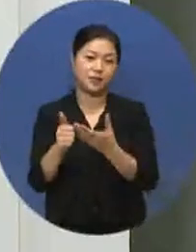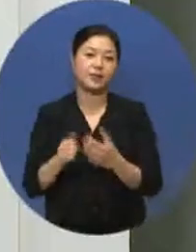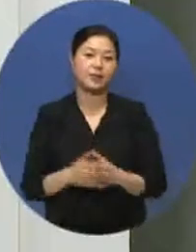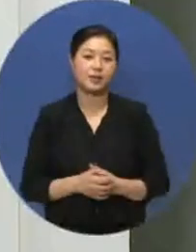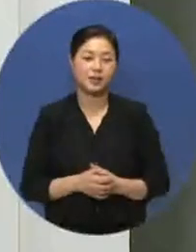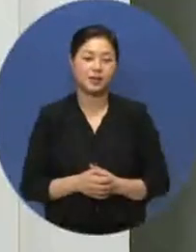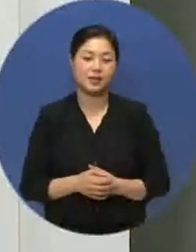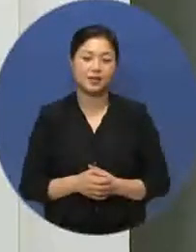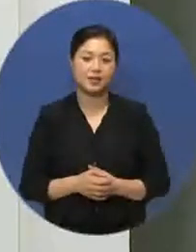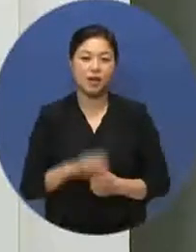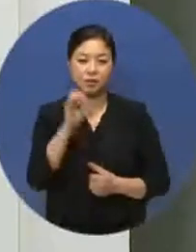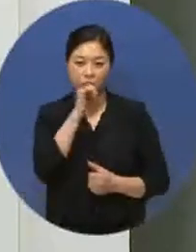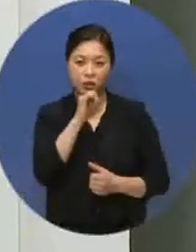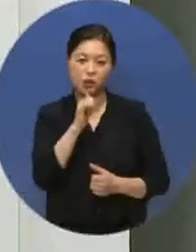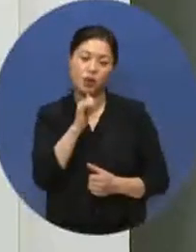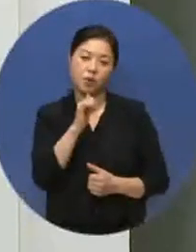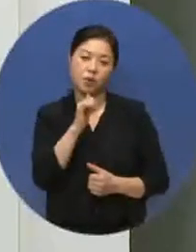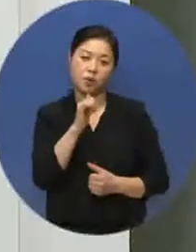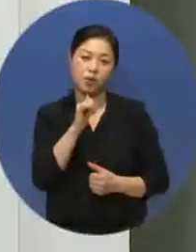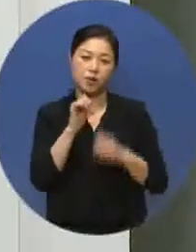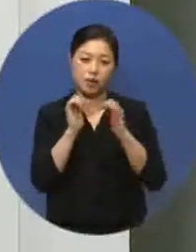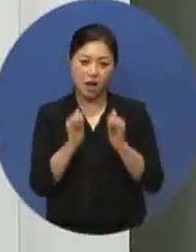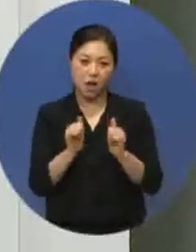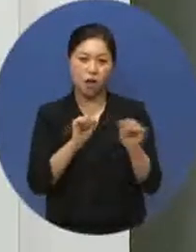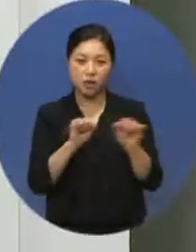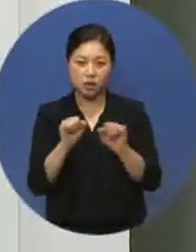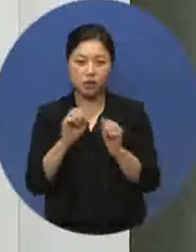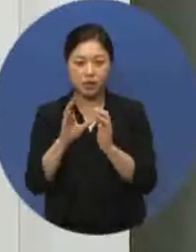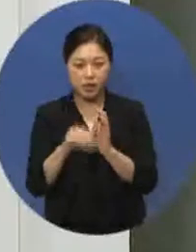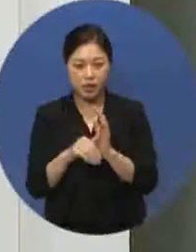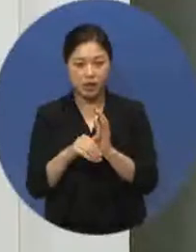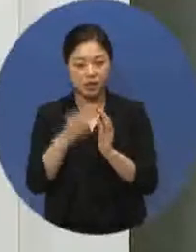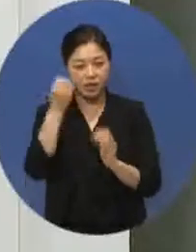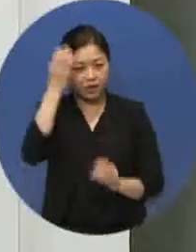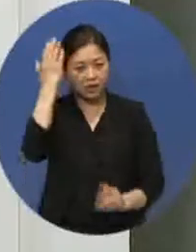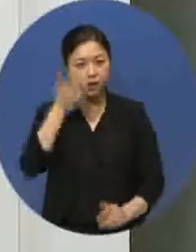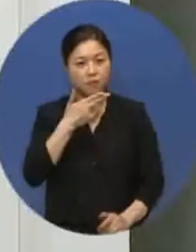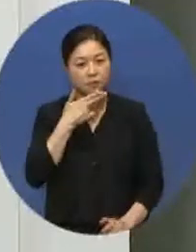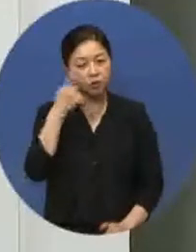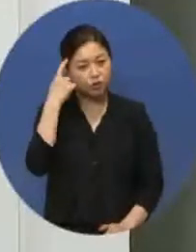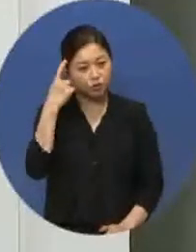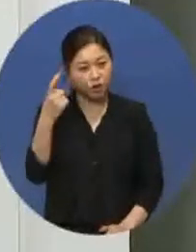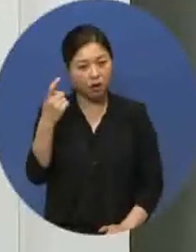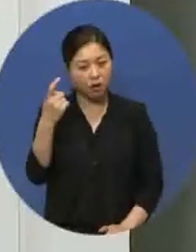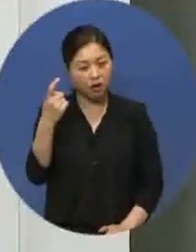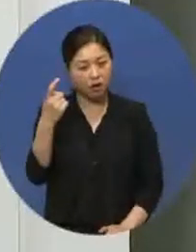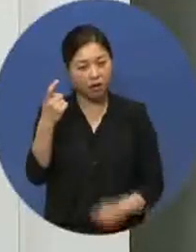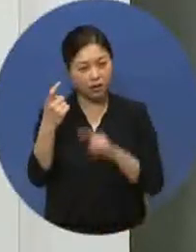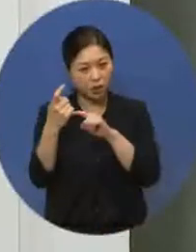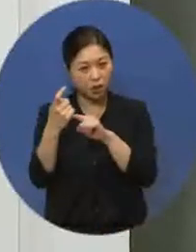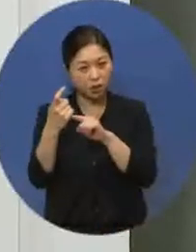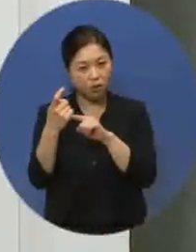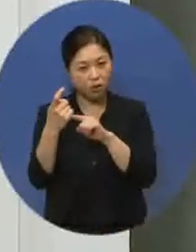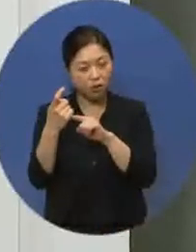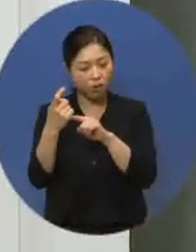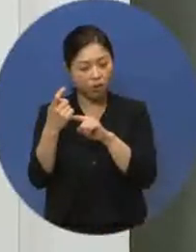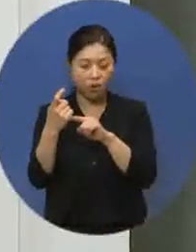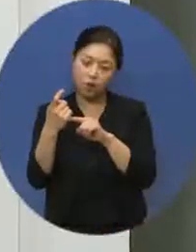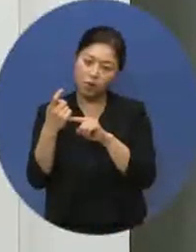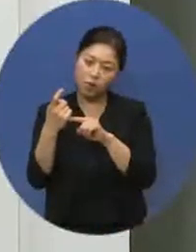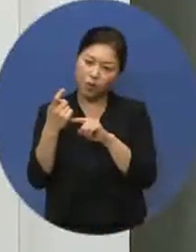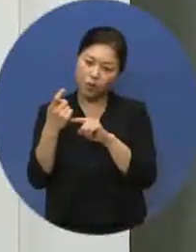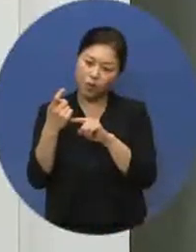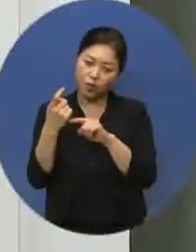네. 그동안 변호사 하시면서 가장 잊혀지지 않는 추억이라고 할까요?